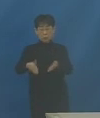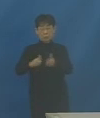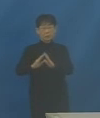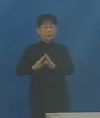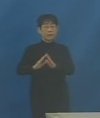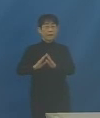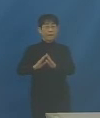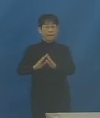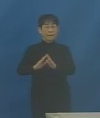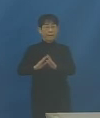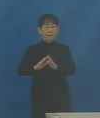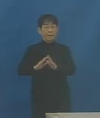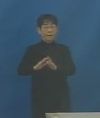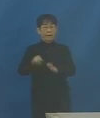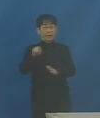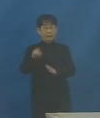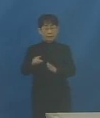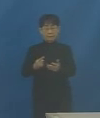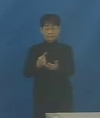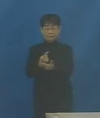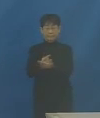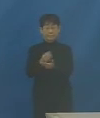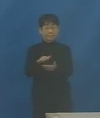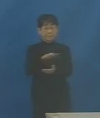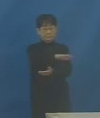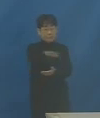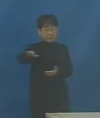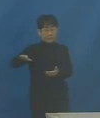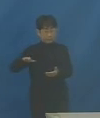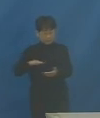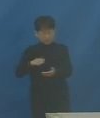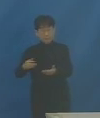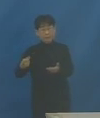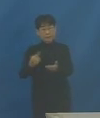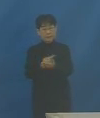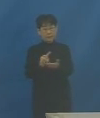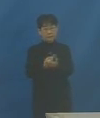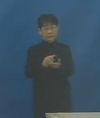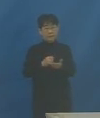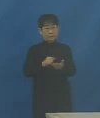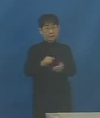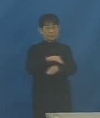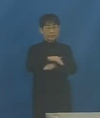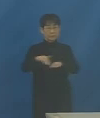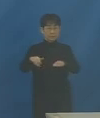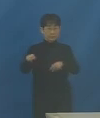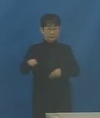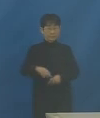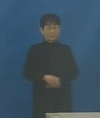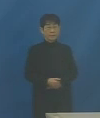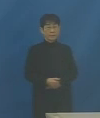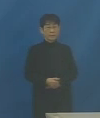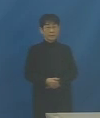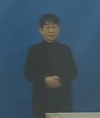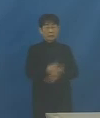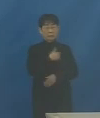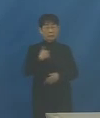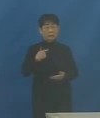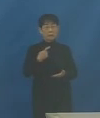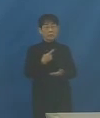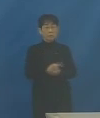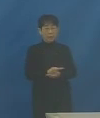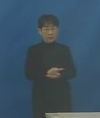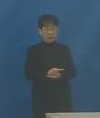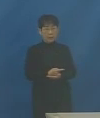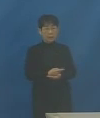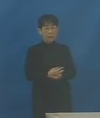て三角 or の皆さんと一緒にやっていこうとでこういうことであのできるだけ効率的にですね